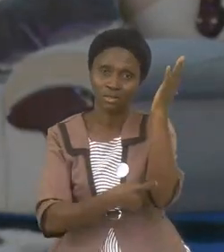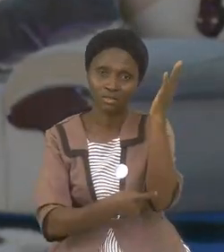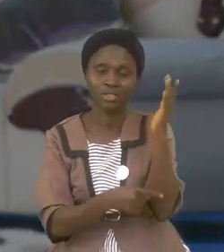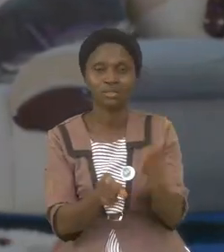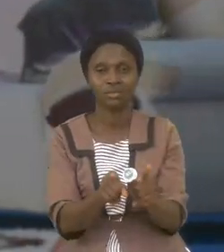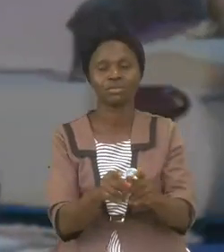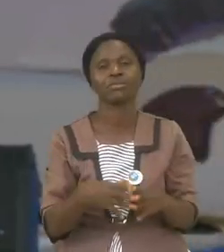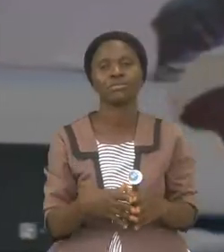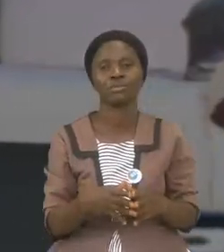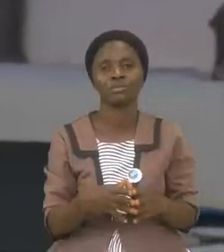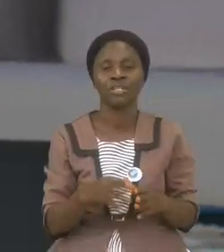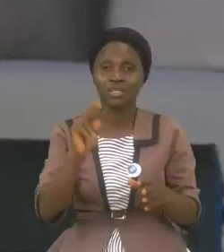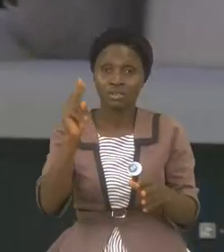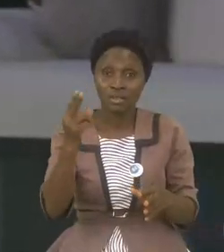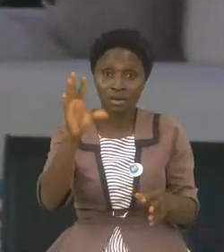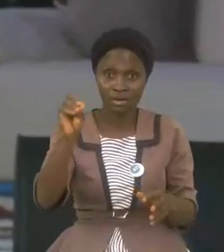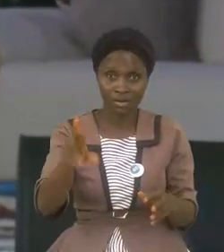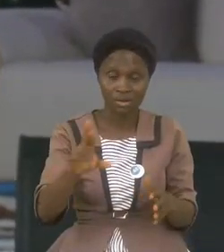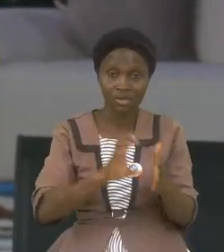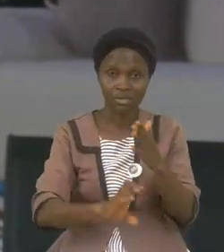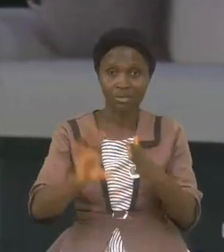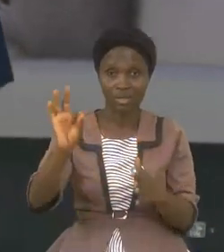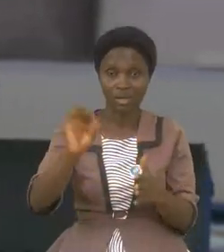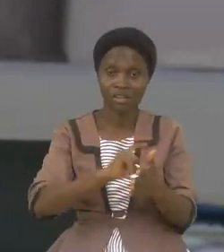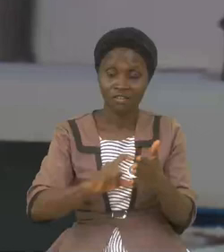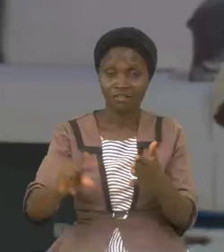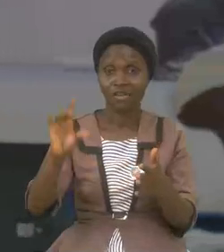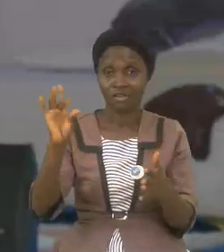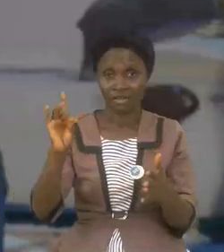il peut secourir ceux qui sont tentés.